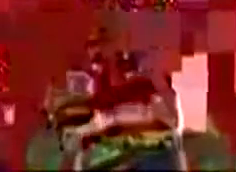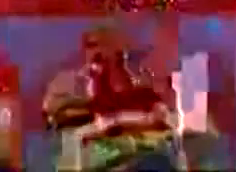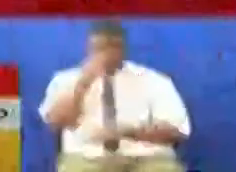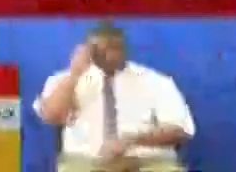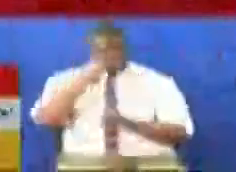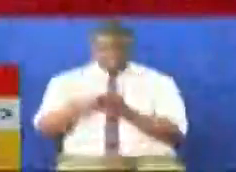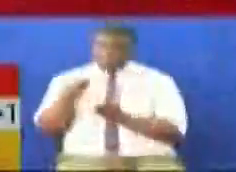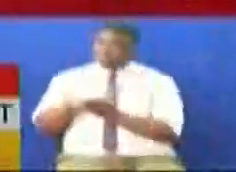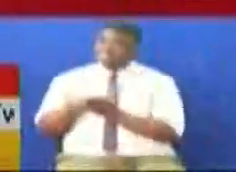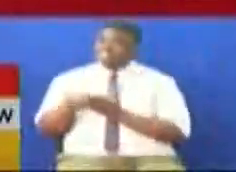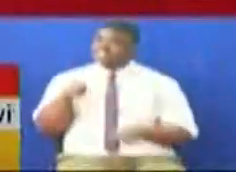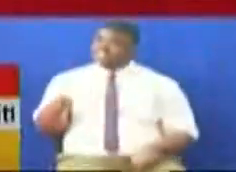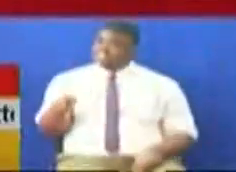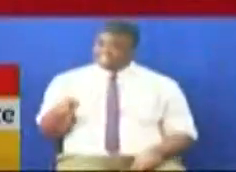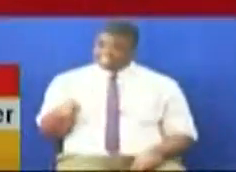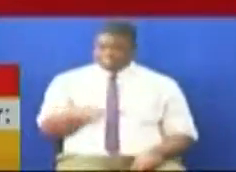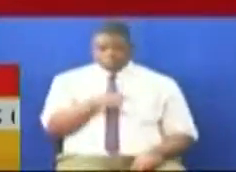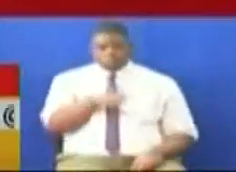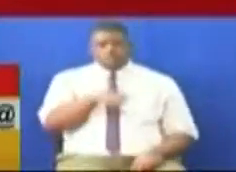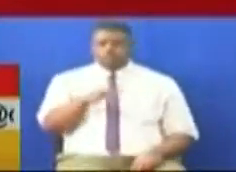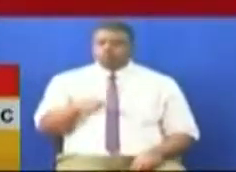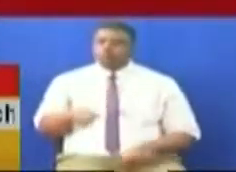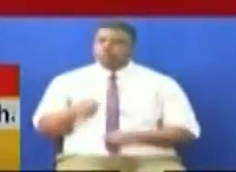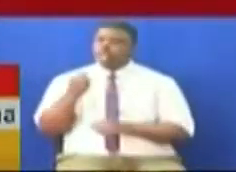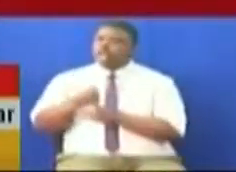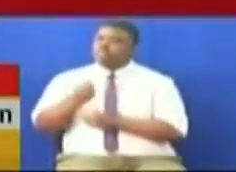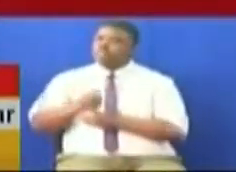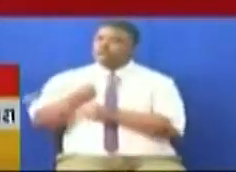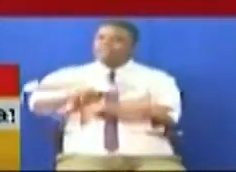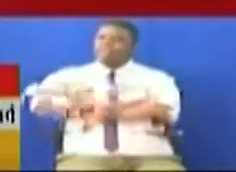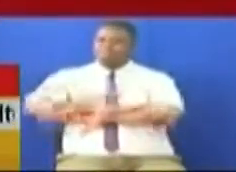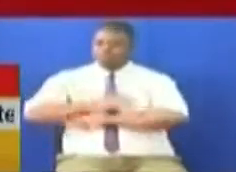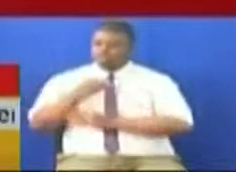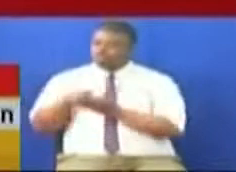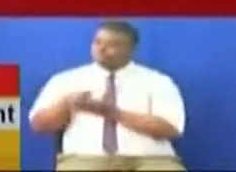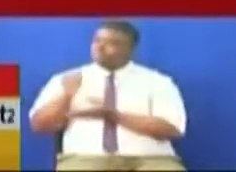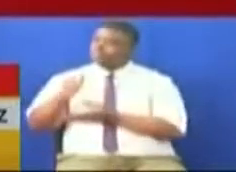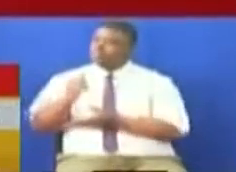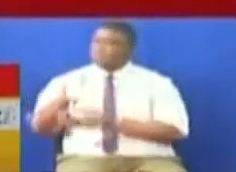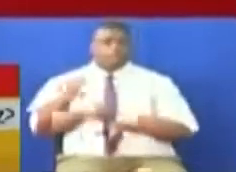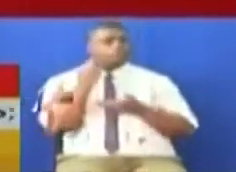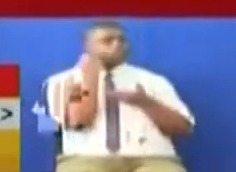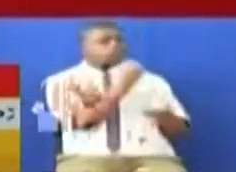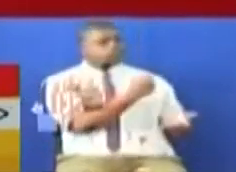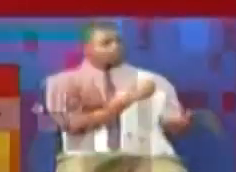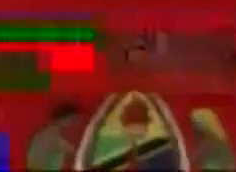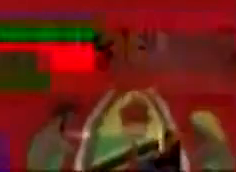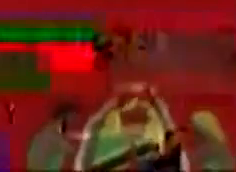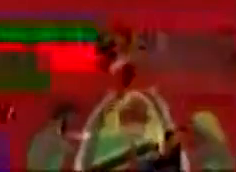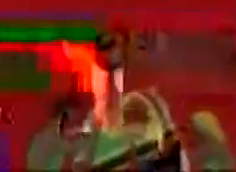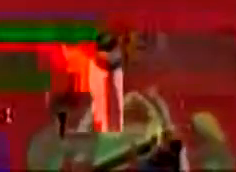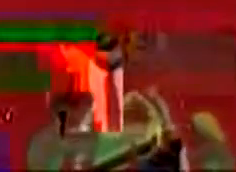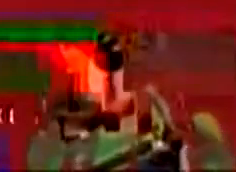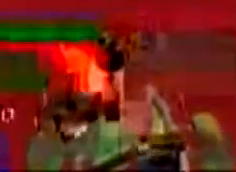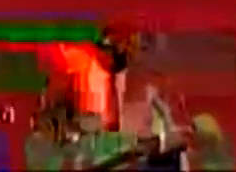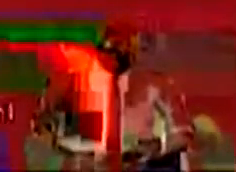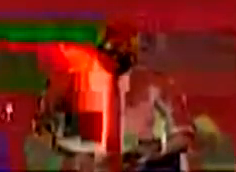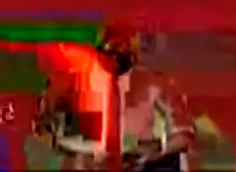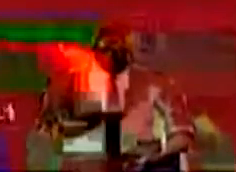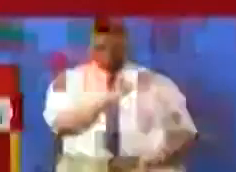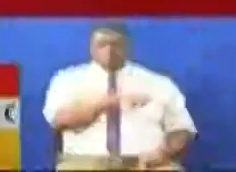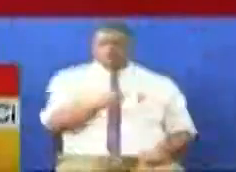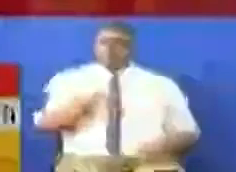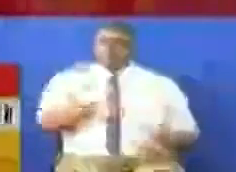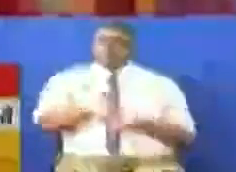hizi kwa wastaafu ambao wamewekeza fedha zao. Sasa hii ni hatari sana kwa wafanyakazi, Mheshimiwa Speaker. Wafanyakazi wametumikia taifa